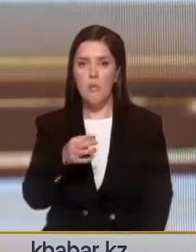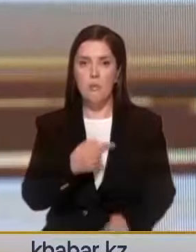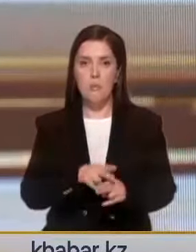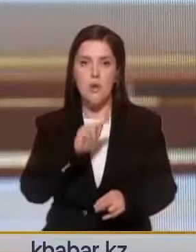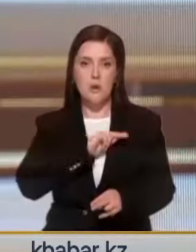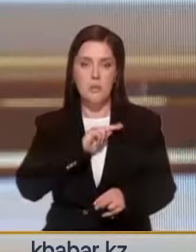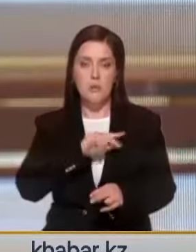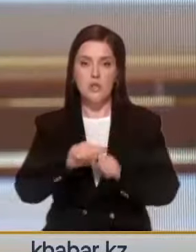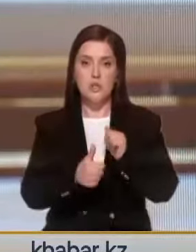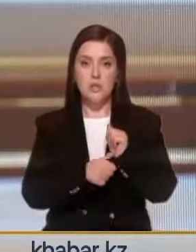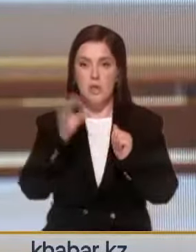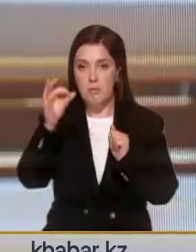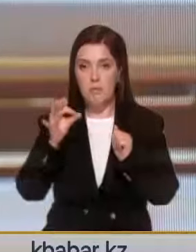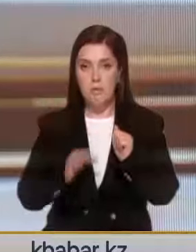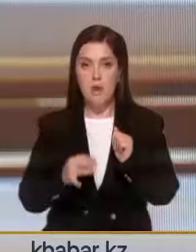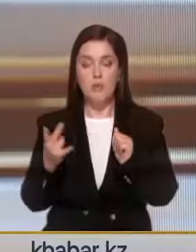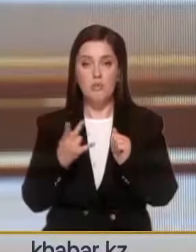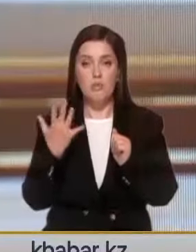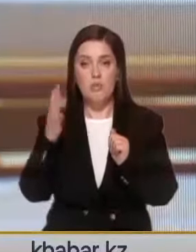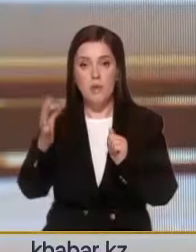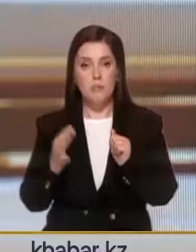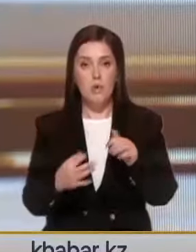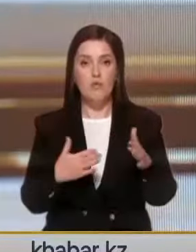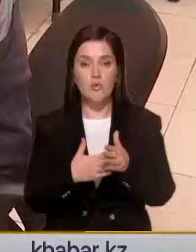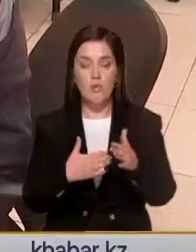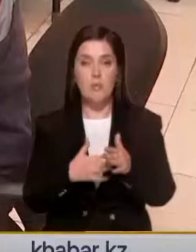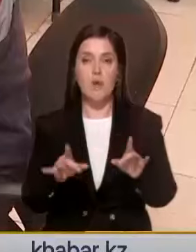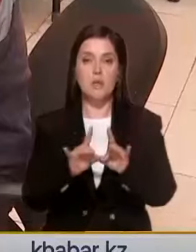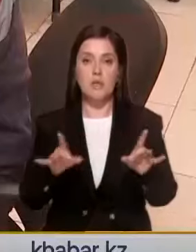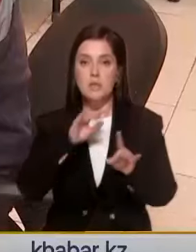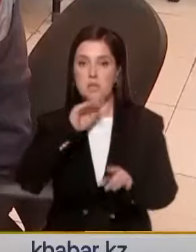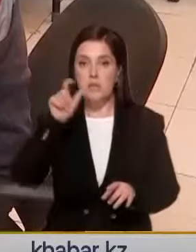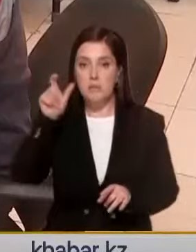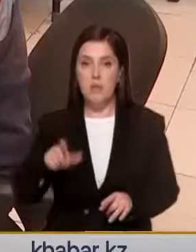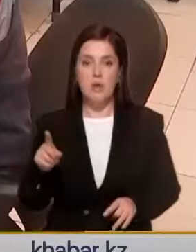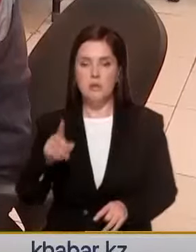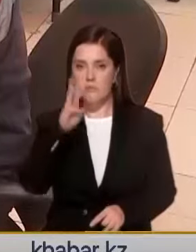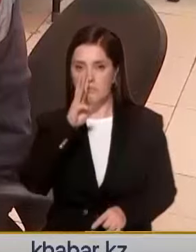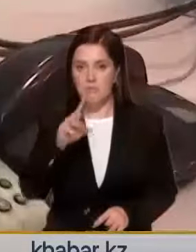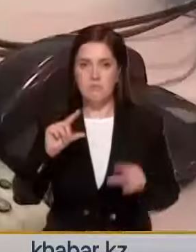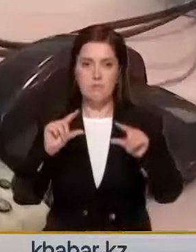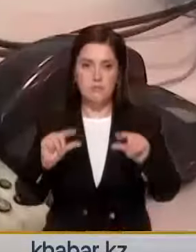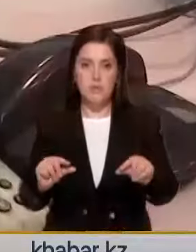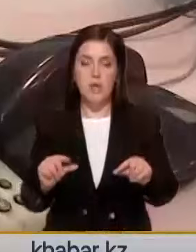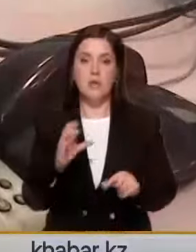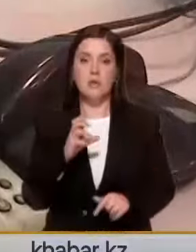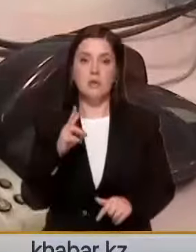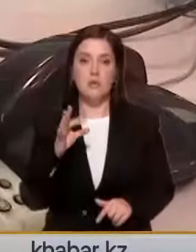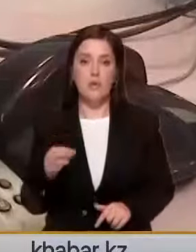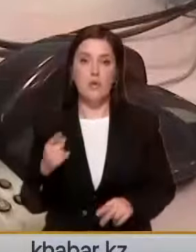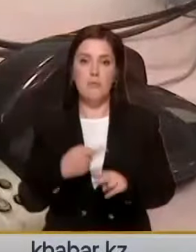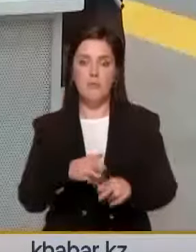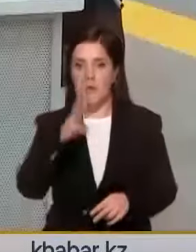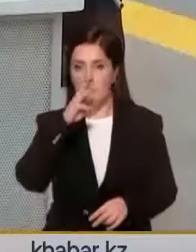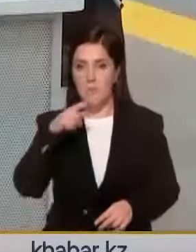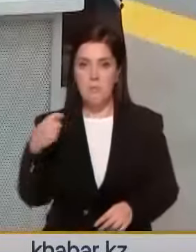кадров составляет 16% при допустимой норме в 5%. По словам экспертов, обусловлено это низкими зарплатами в отрасли. В СКО